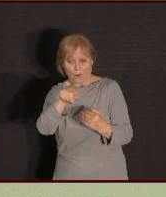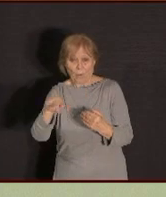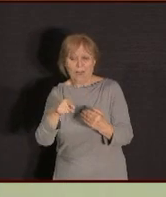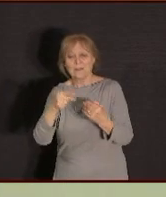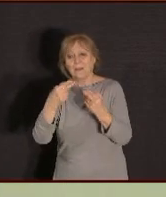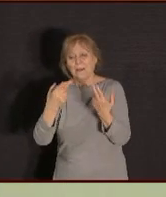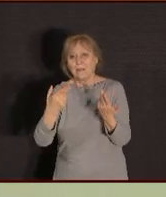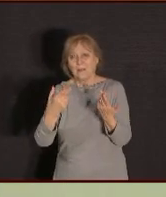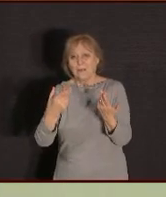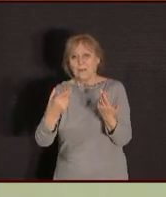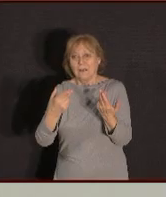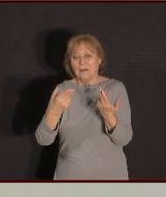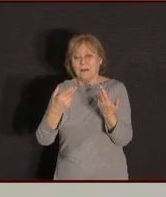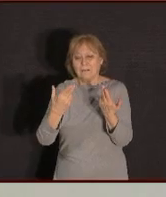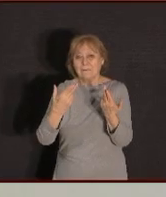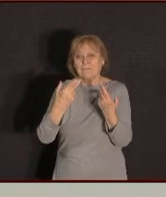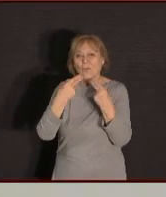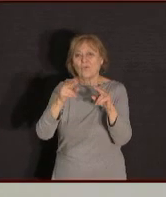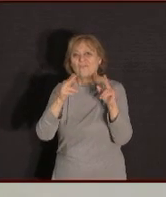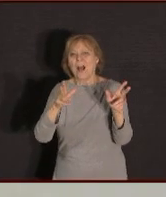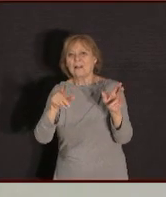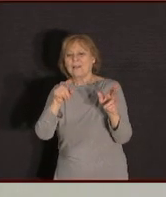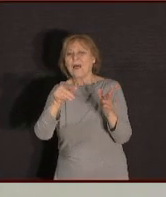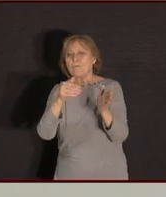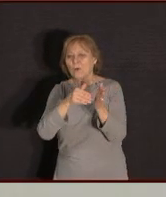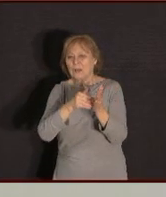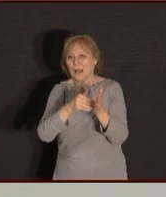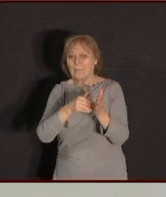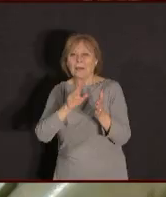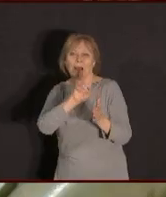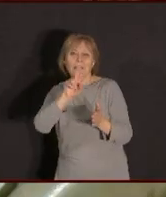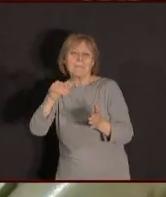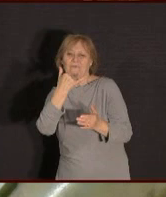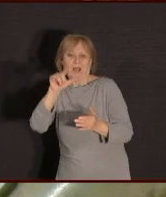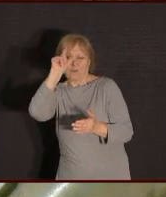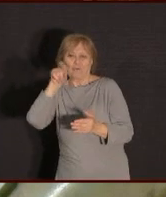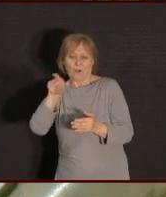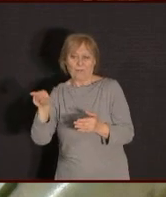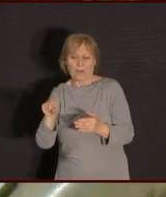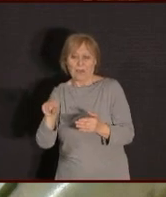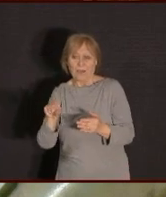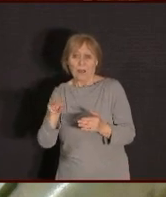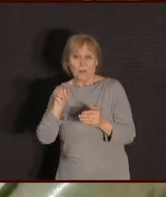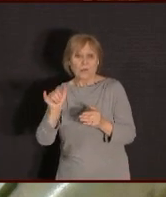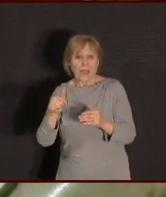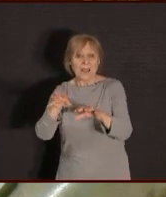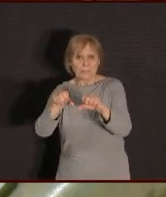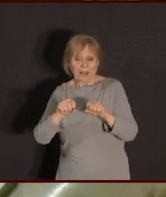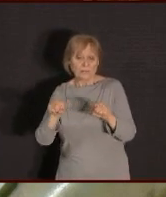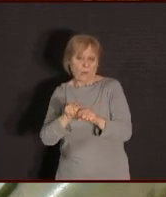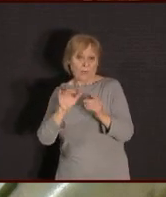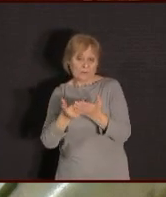odgovarjati na te potrebe, ki jih ima v bistvu vsak človek. To, da je sprejet tak, kakršen